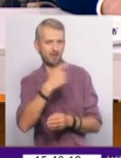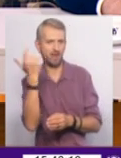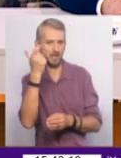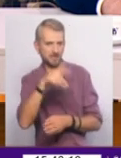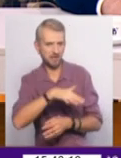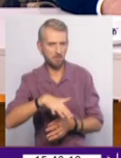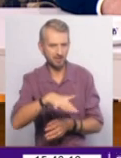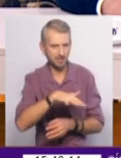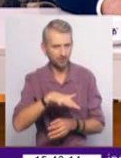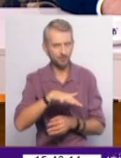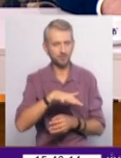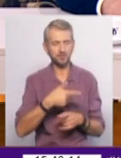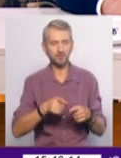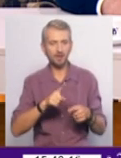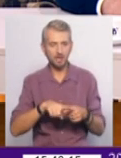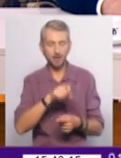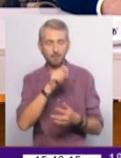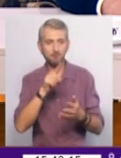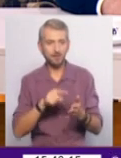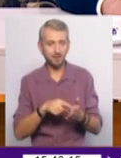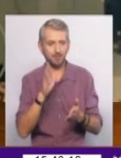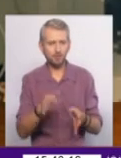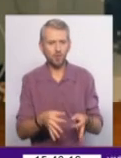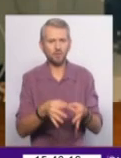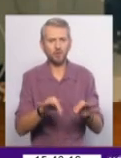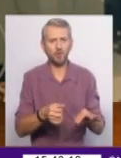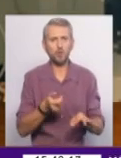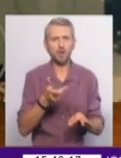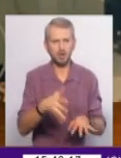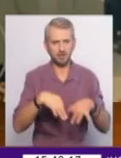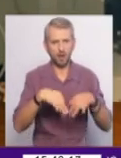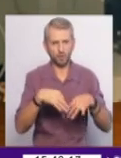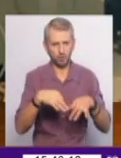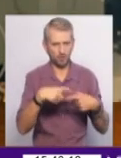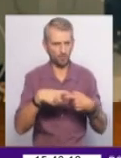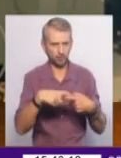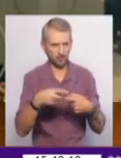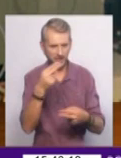І це питання розвантажує декілька транспортних вузлів. Це,